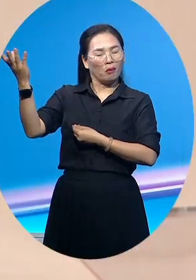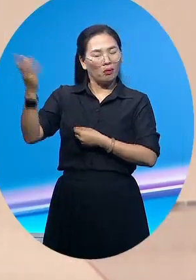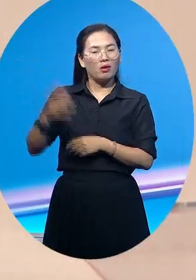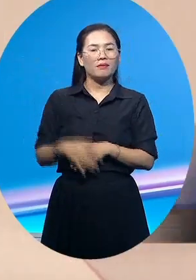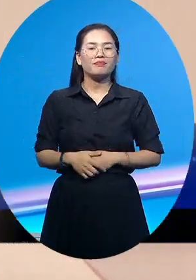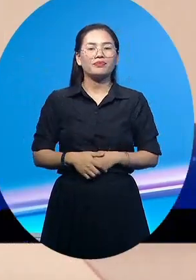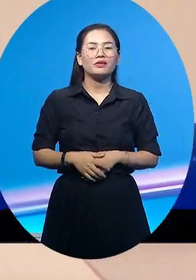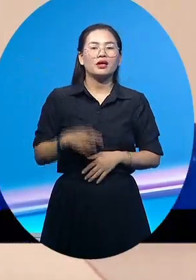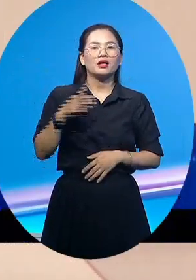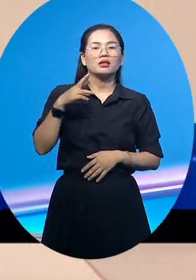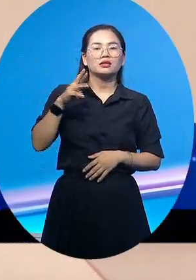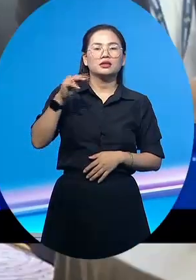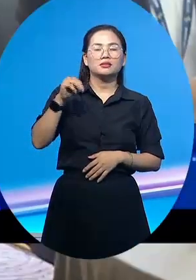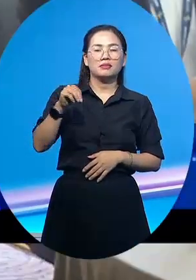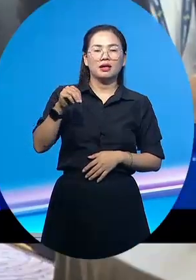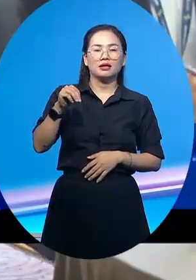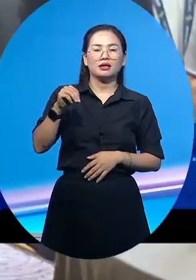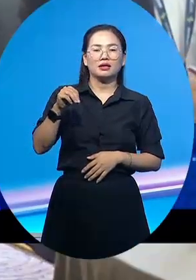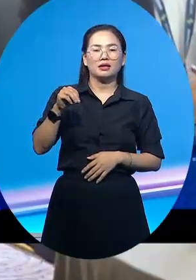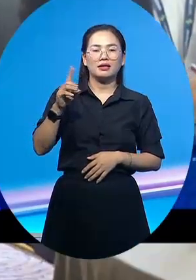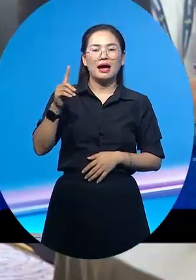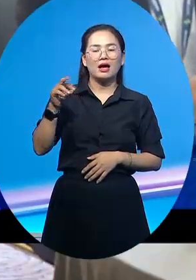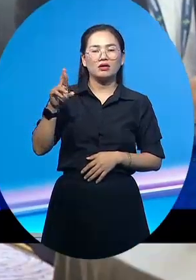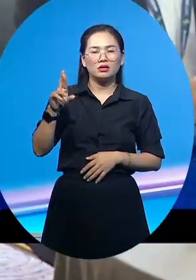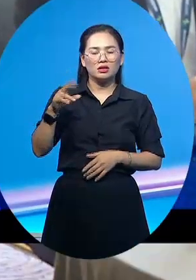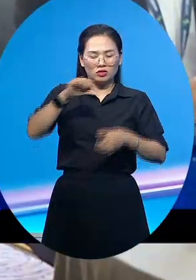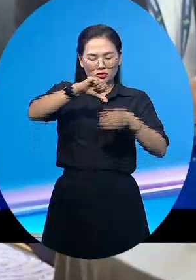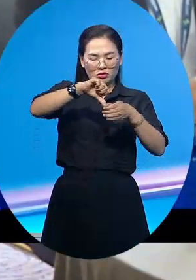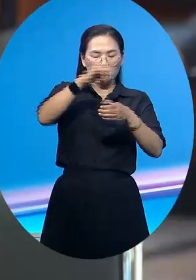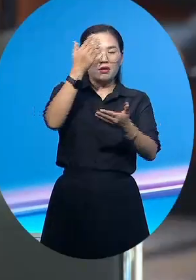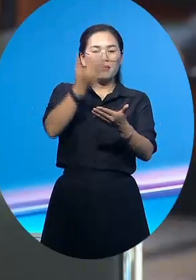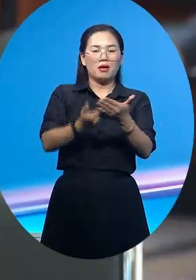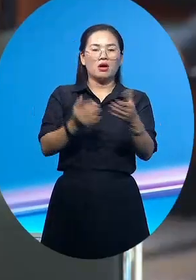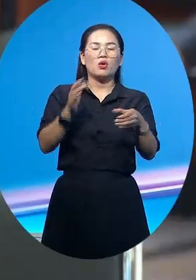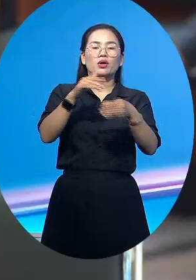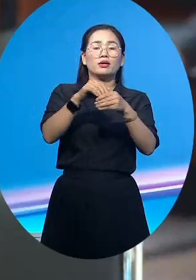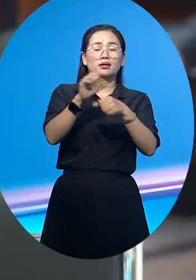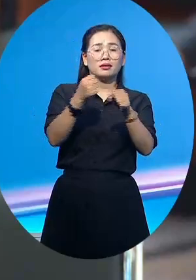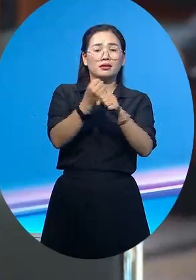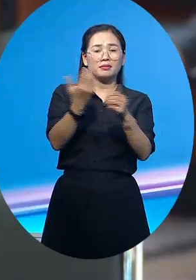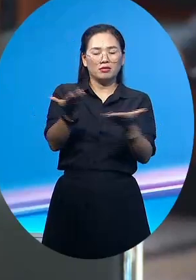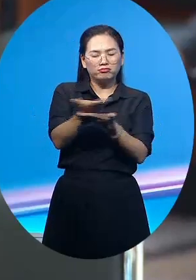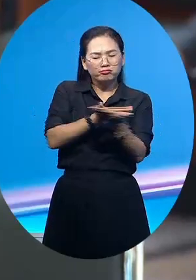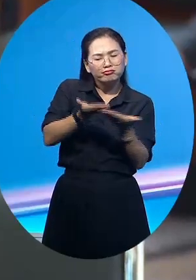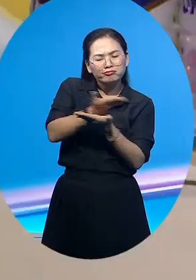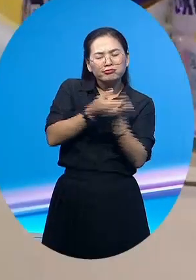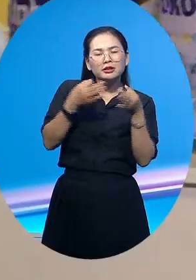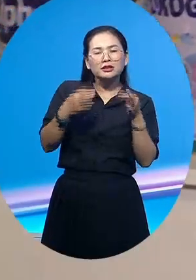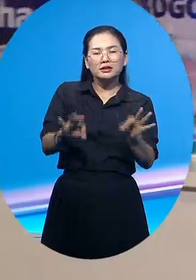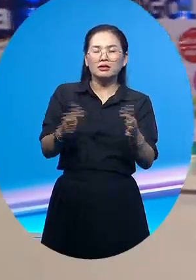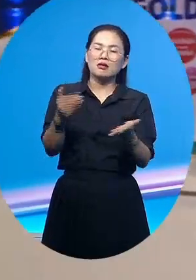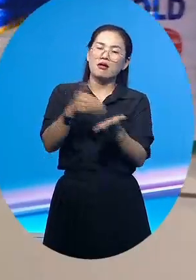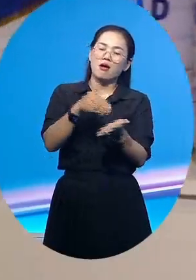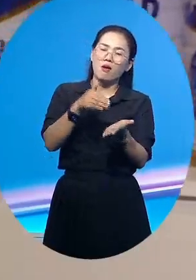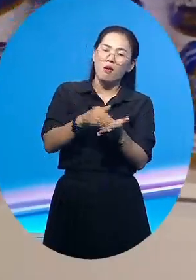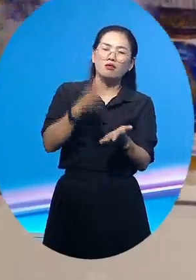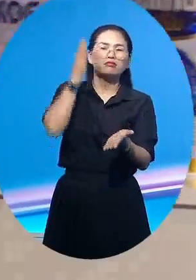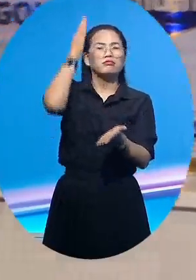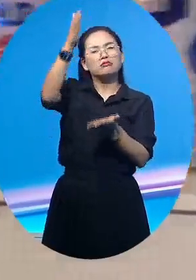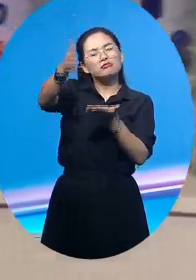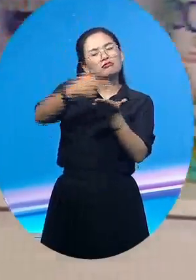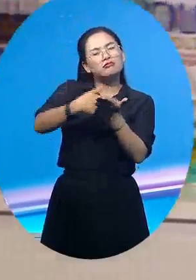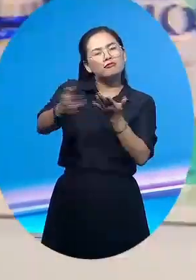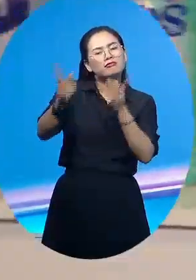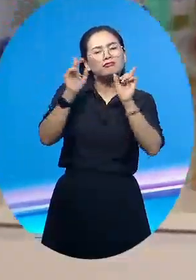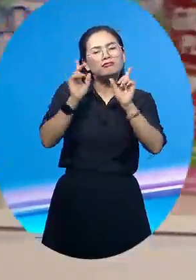đề Real Madrid hình dung mới về ngành sửa hội nghị năm nay tập trung thảo luận các xu hướng cơ hội và triển vọng phát triển thị